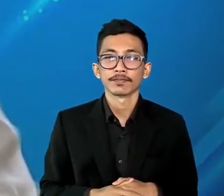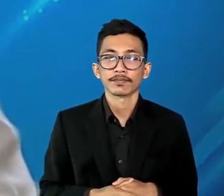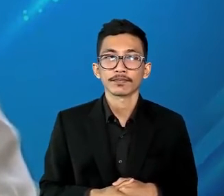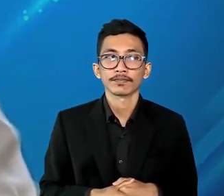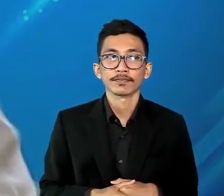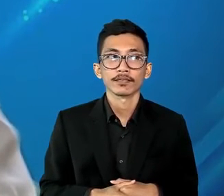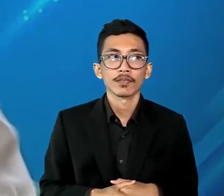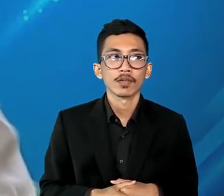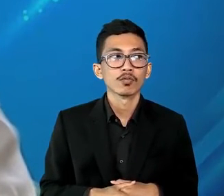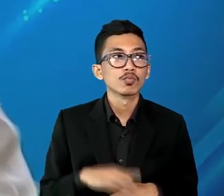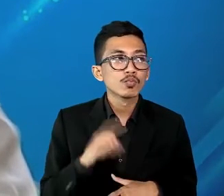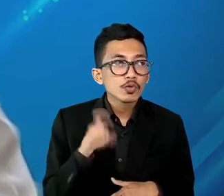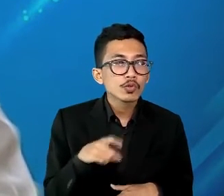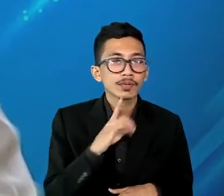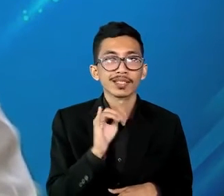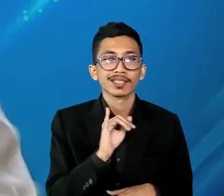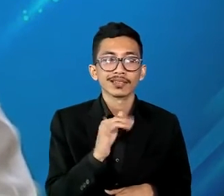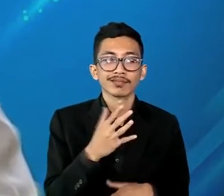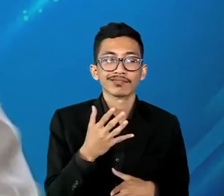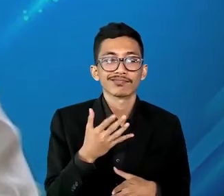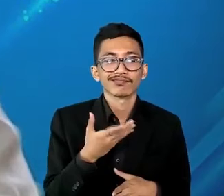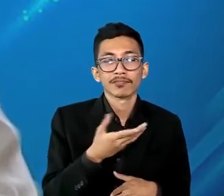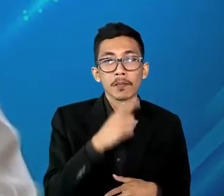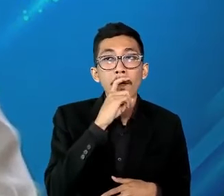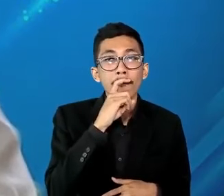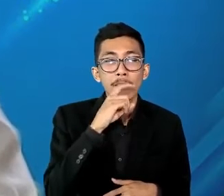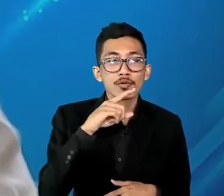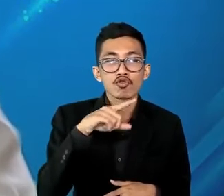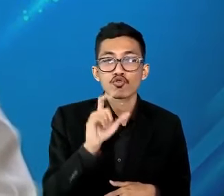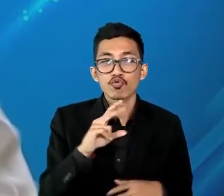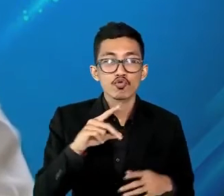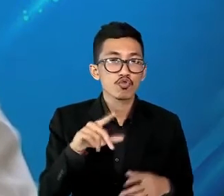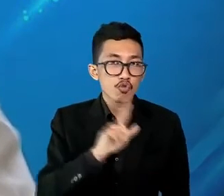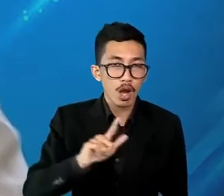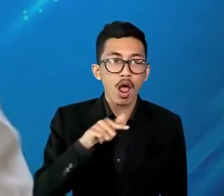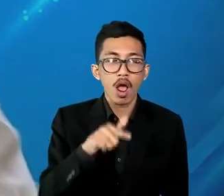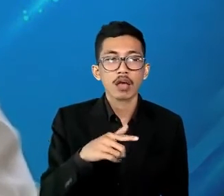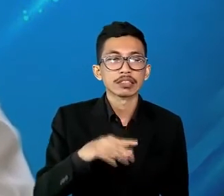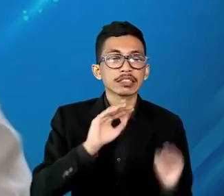sekali pengertian daripada para lurah itu untuk mencerdaskan masyarakatnya.